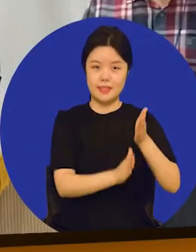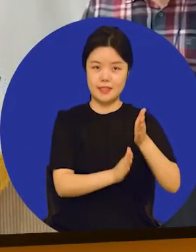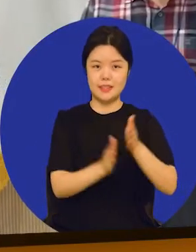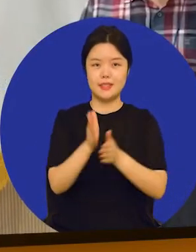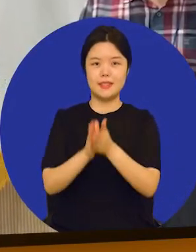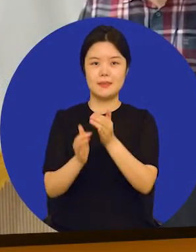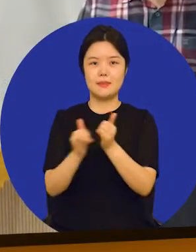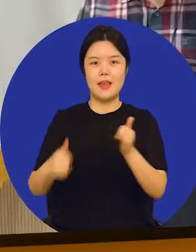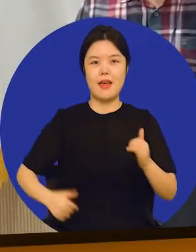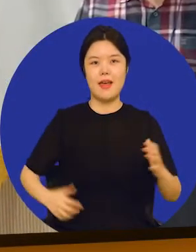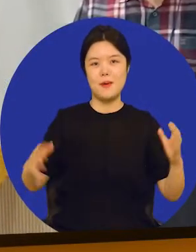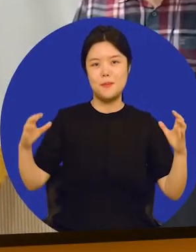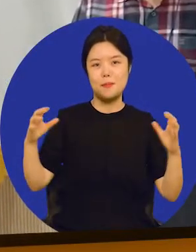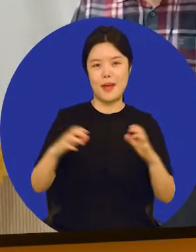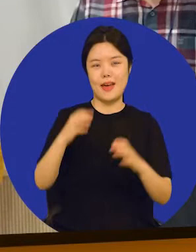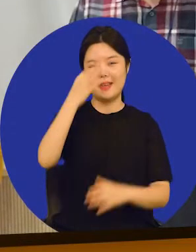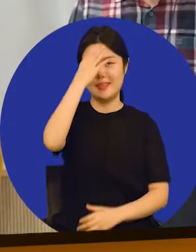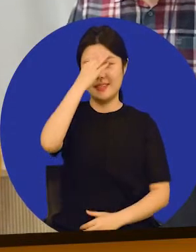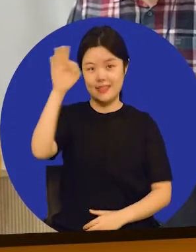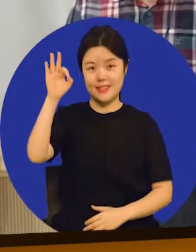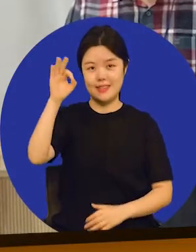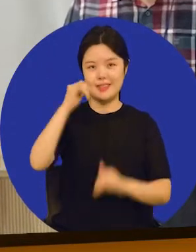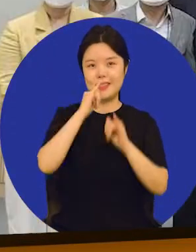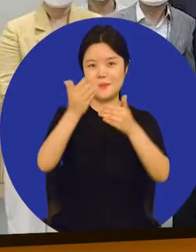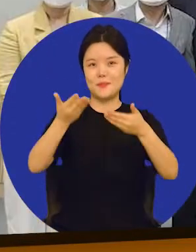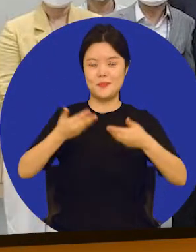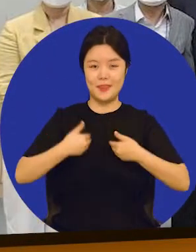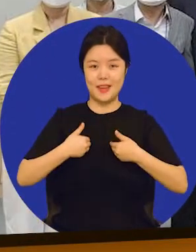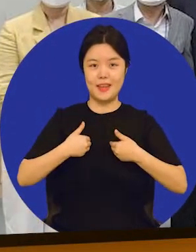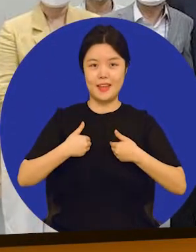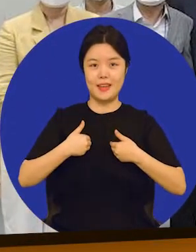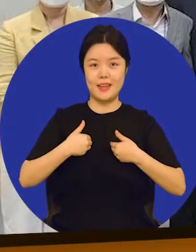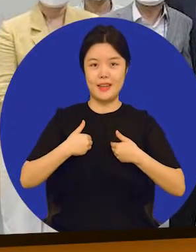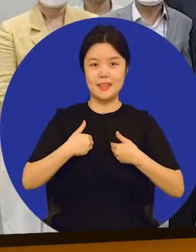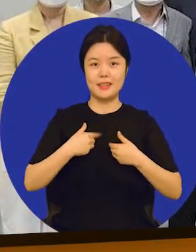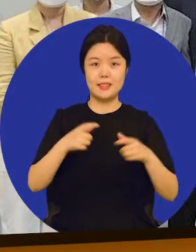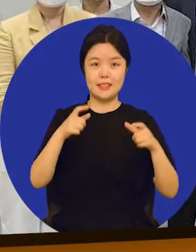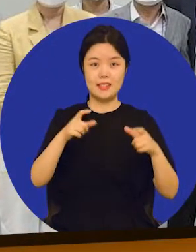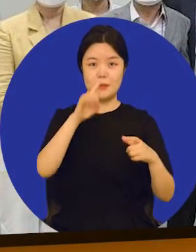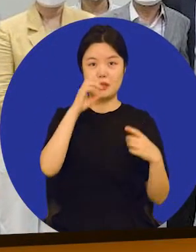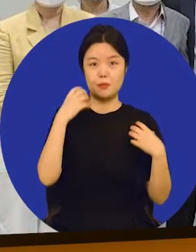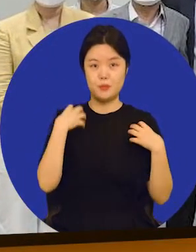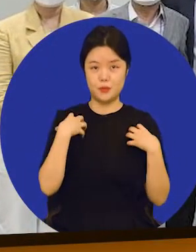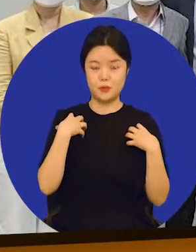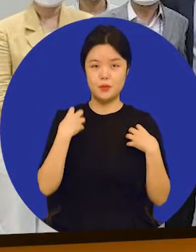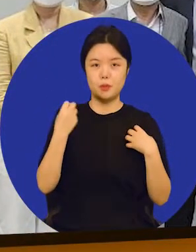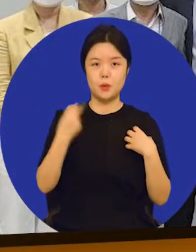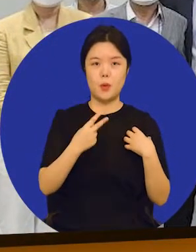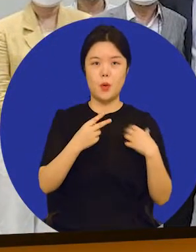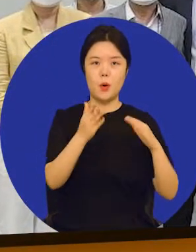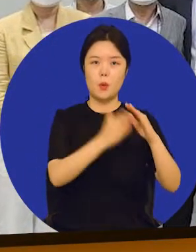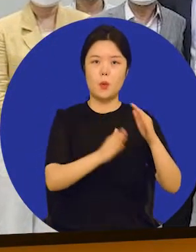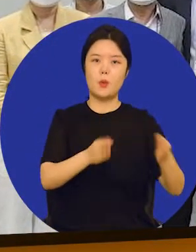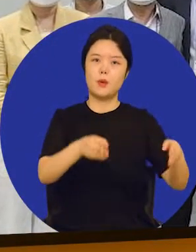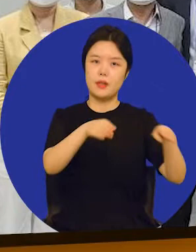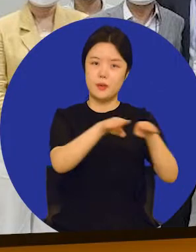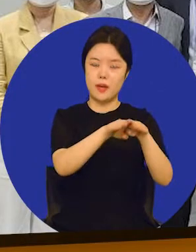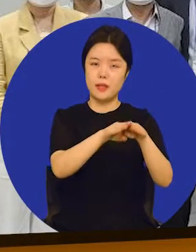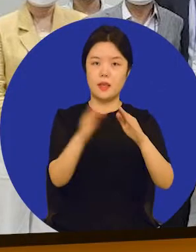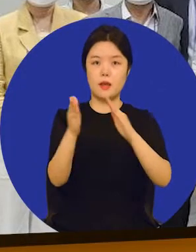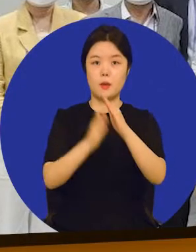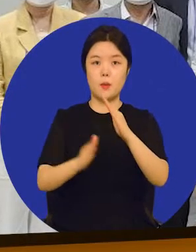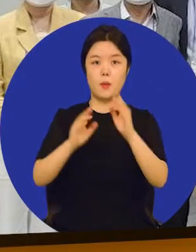시민들의 노력이 인정받은 결과 되요 특히 지방 정부 뿐만 아니라 공공기관 공기업